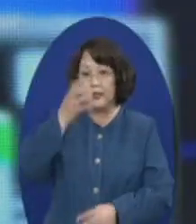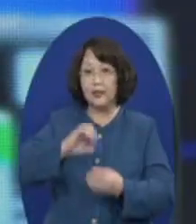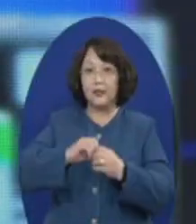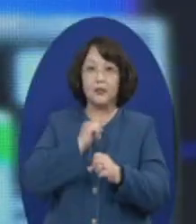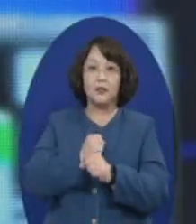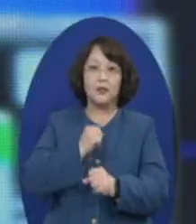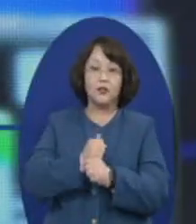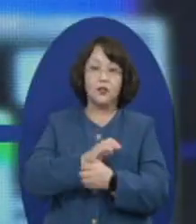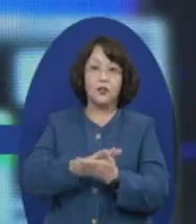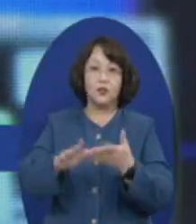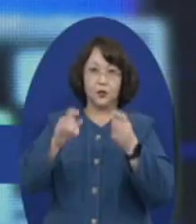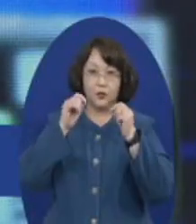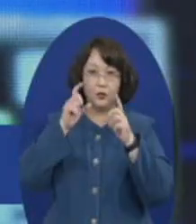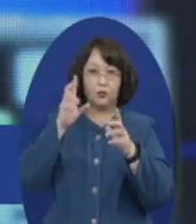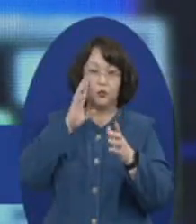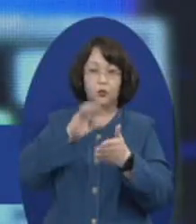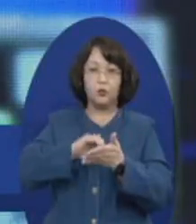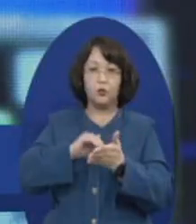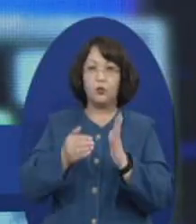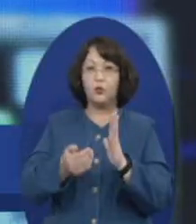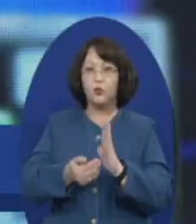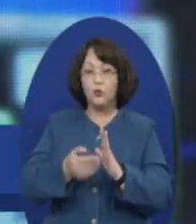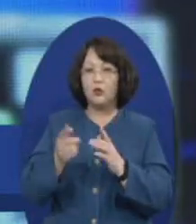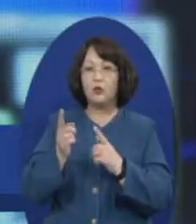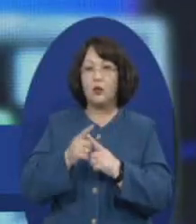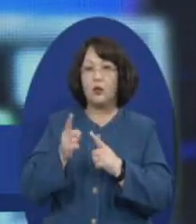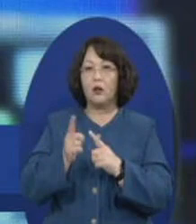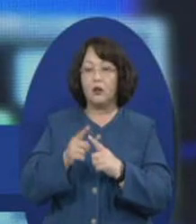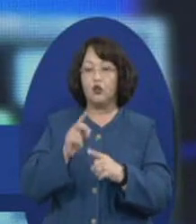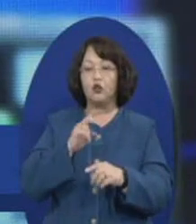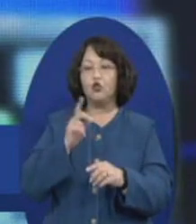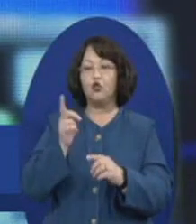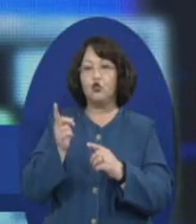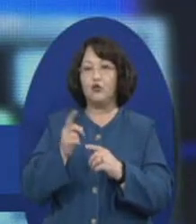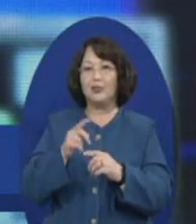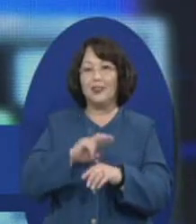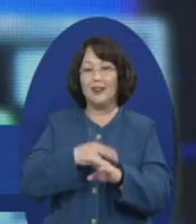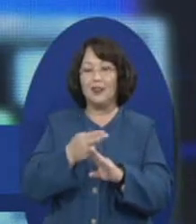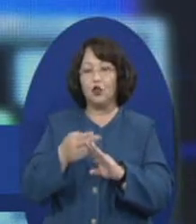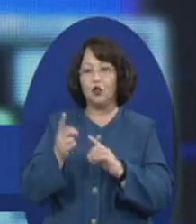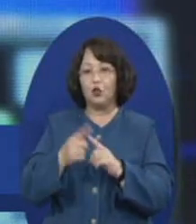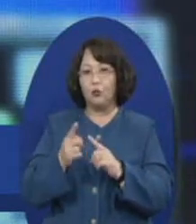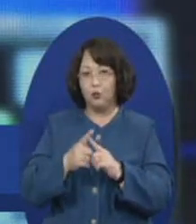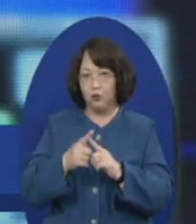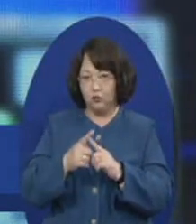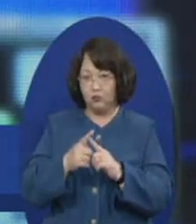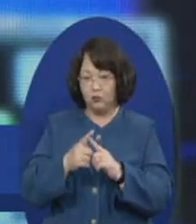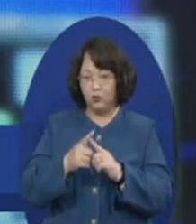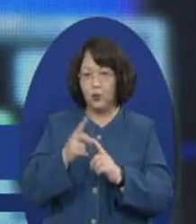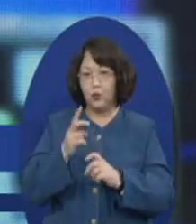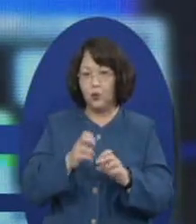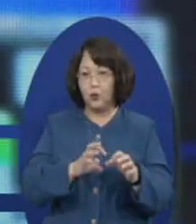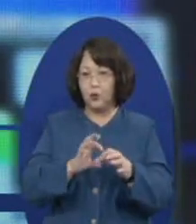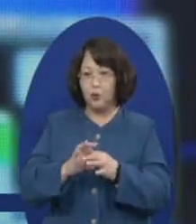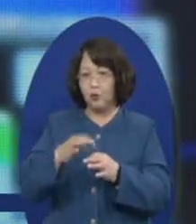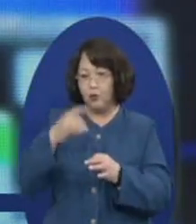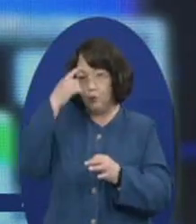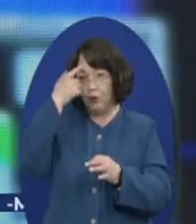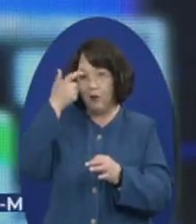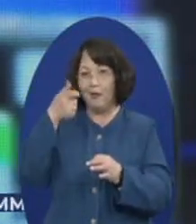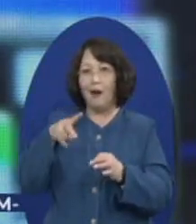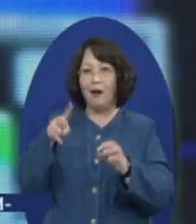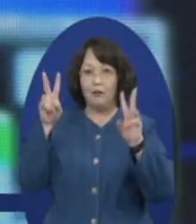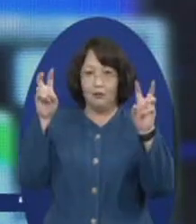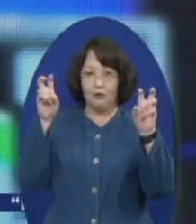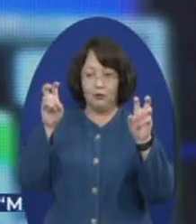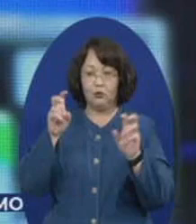Засгийн газраас хэрэгжүүлж байгаа шин сэргийлтийн бодлогын хүрээнд дархны төмөрлөгийн үйлдвэрийг төшөглөн Монгол ганц цогцлбор төсөл хэрэгжүүлэхээр төлөвлөж байна. Энэ төслийн